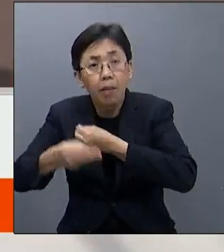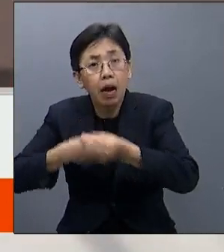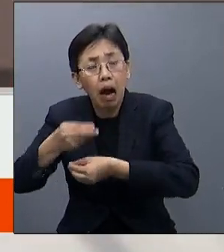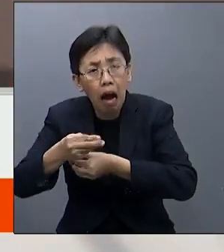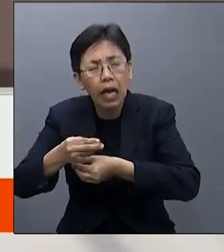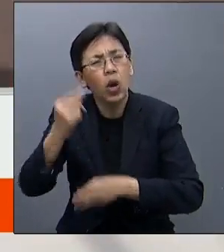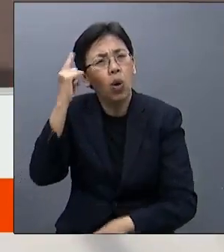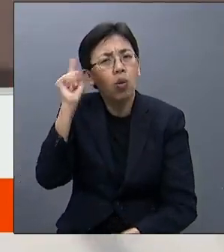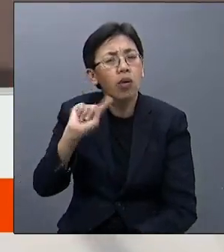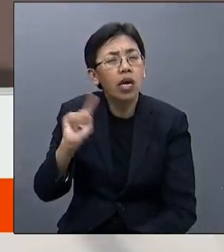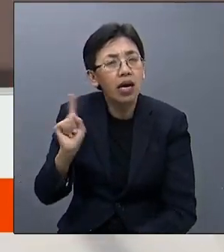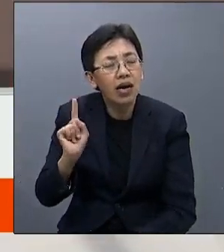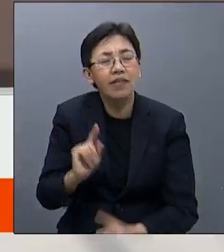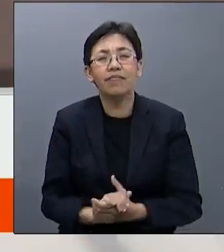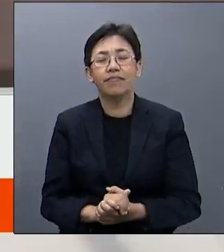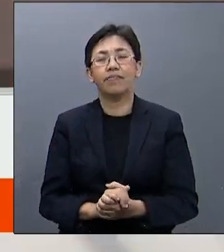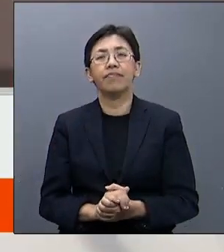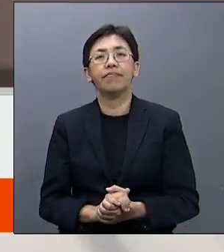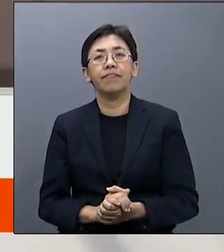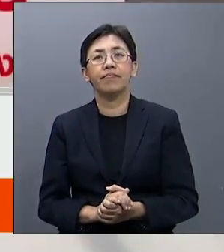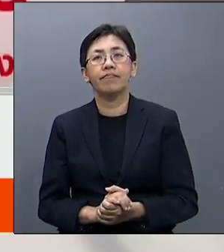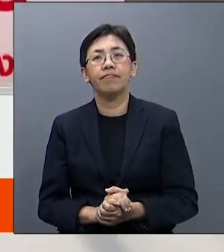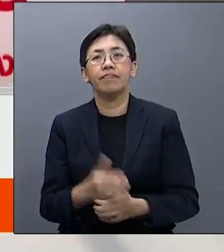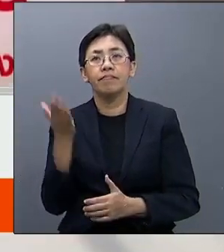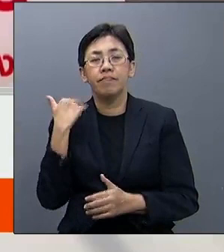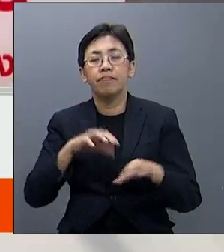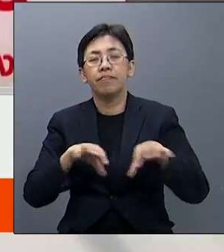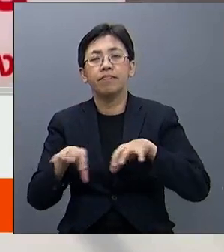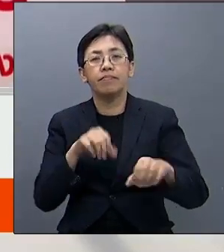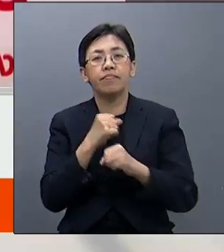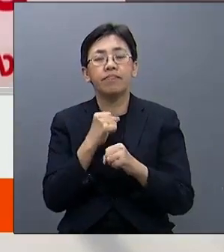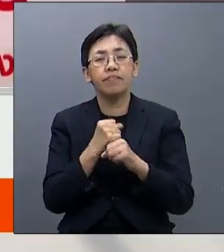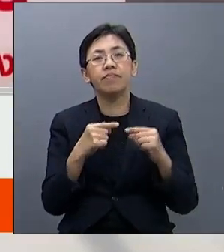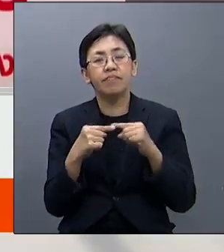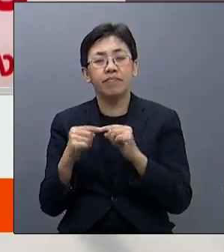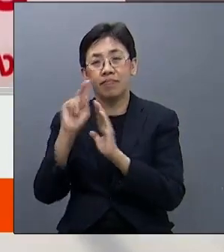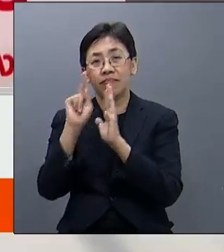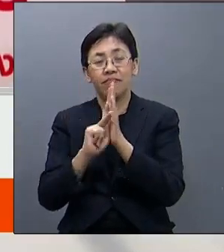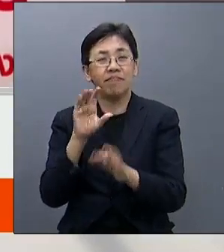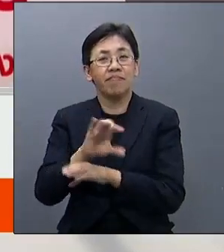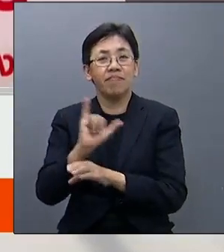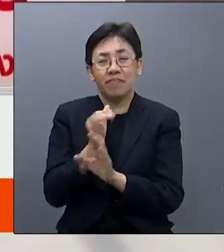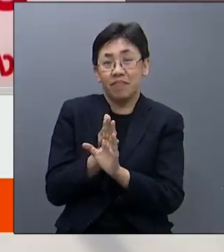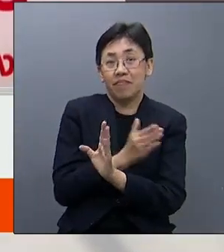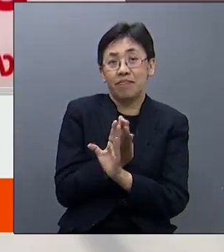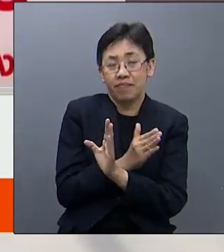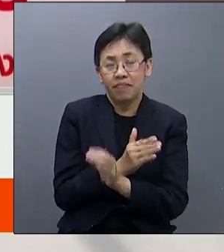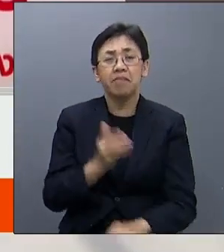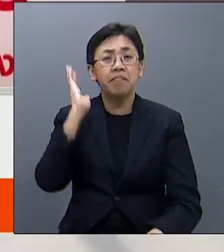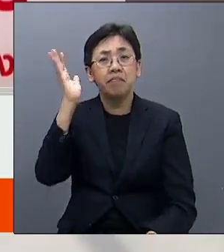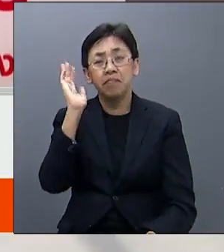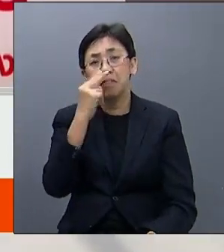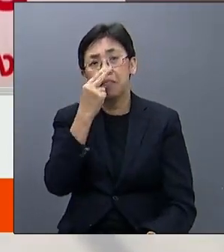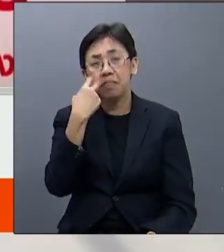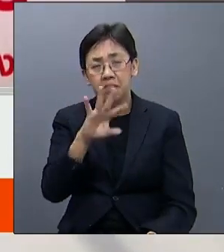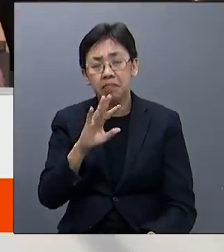ไรนะครับซึ่งในตอนที่เราเตรียมการกันมาแล้วก็ก่อนจะบังคับใช้เนี่ยทางพิธีกรคงเห็นนะว่า